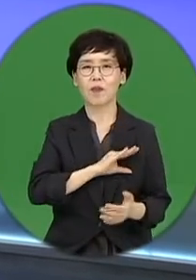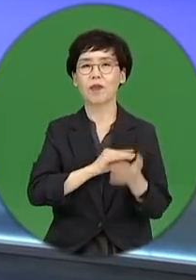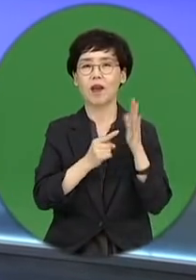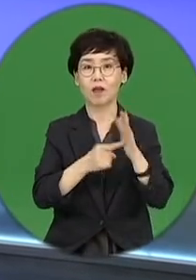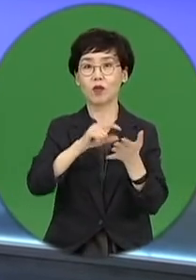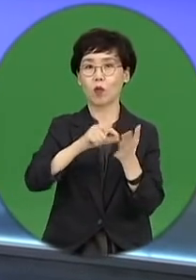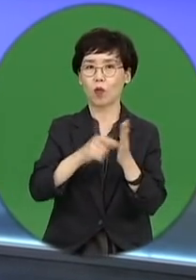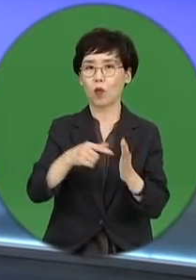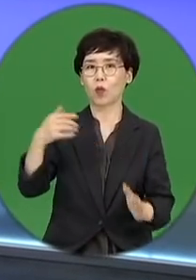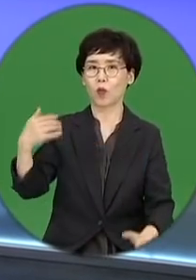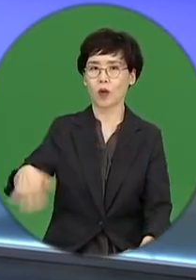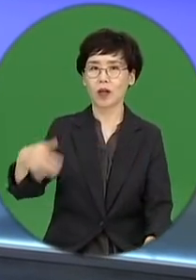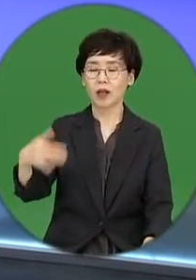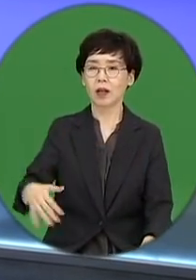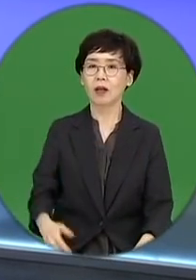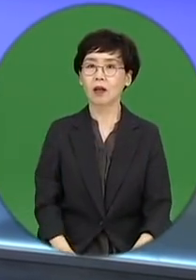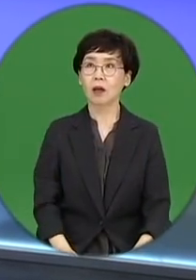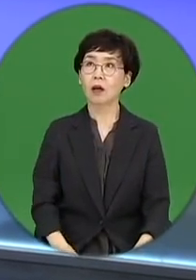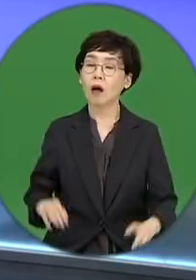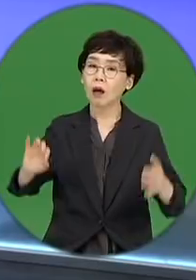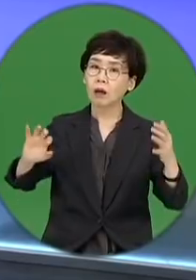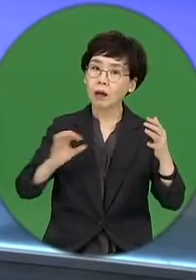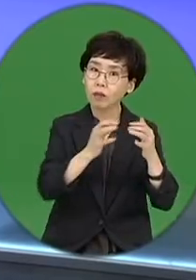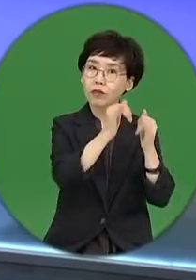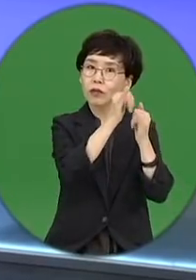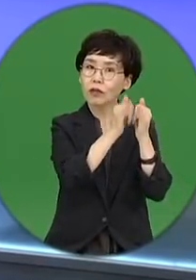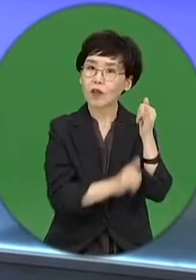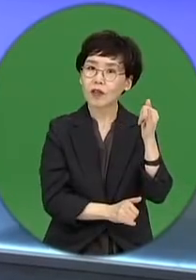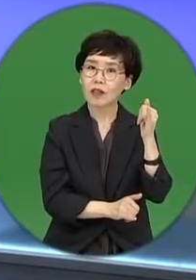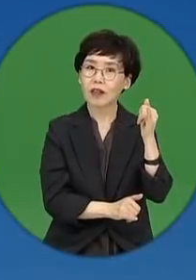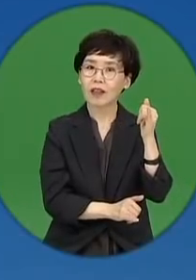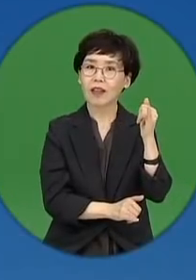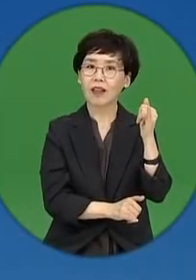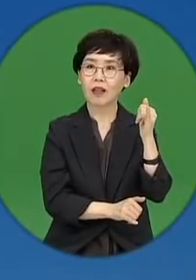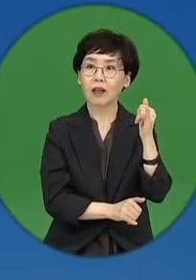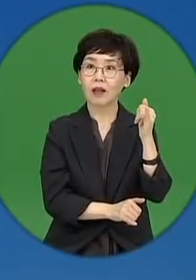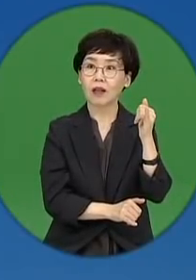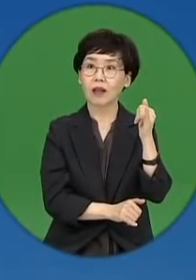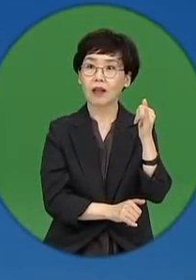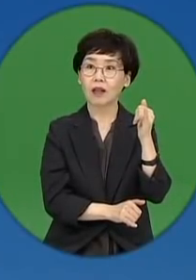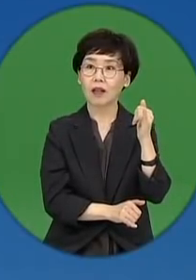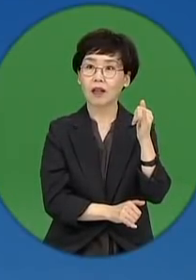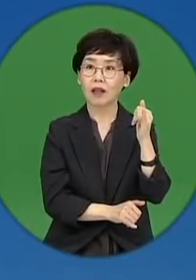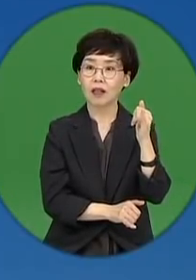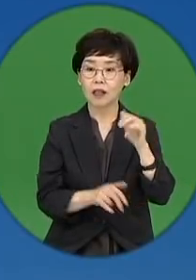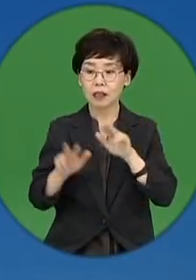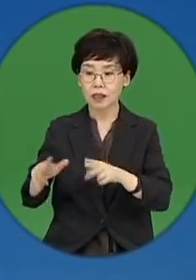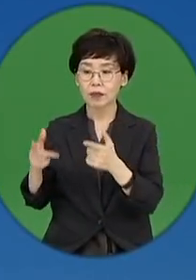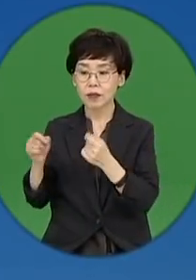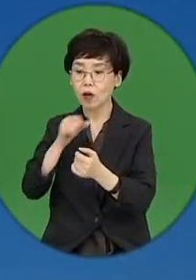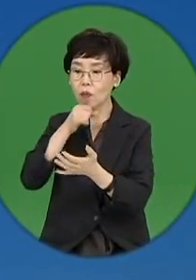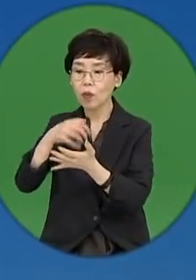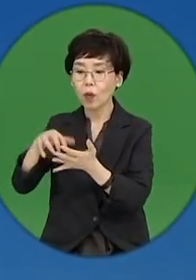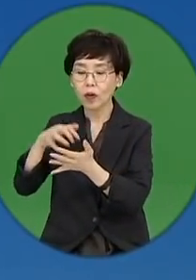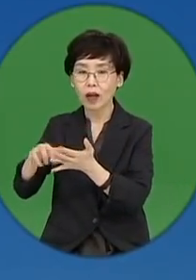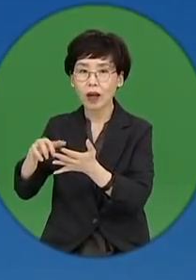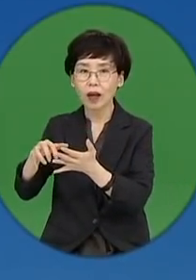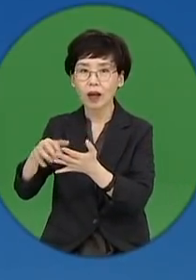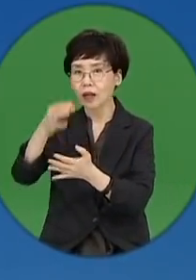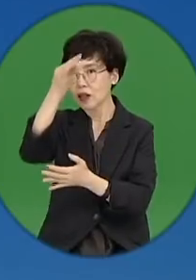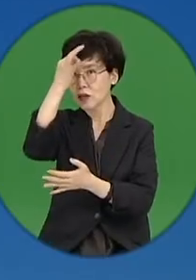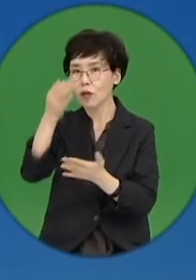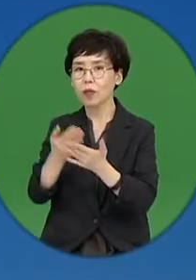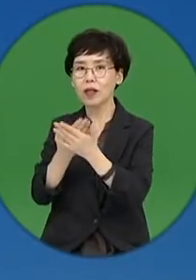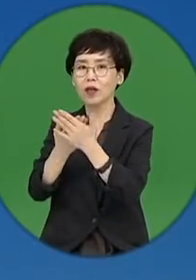그렇죠. 우리 태풍 중에는 역사상 이제 가장 그때 통계가 명확히 요즘처럼 잡히질 않아서 그렇지 그때